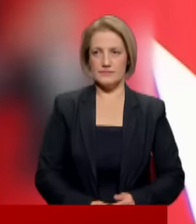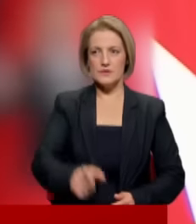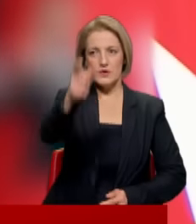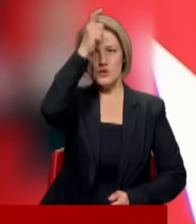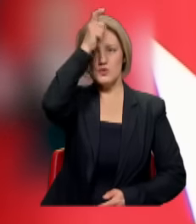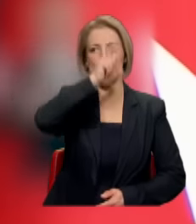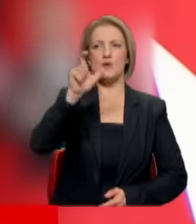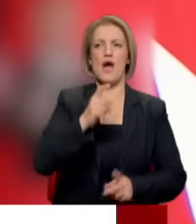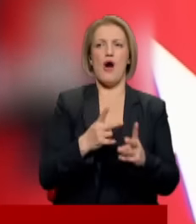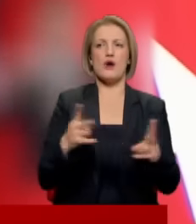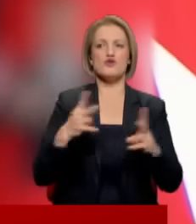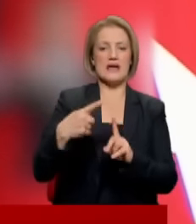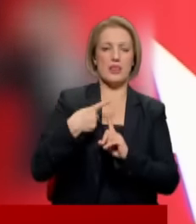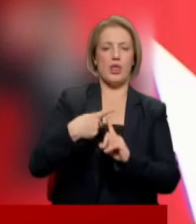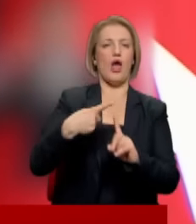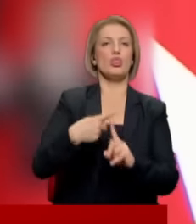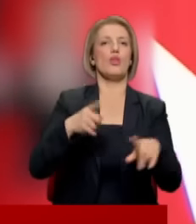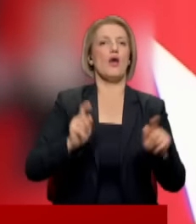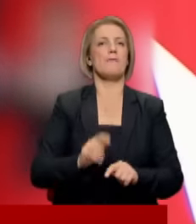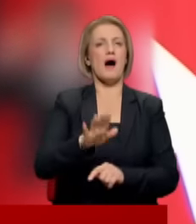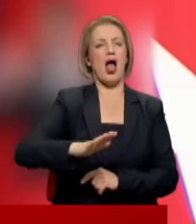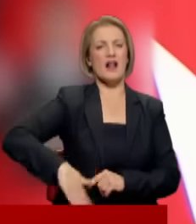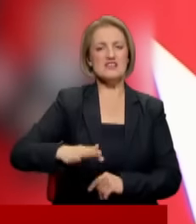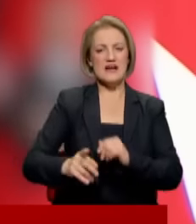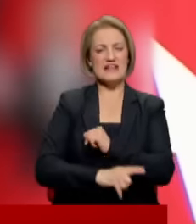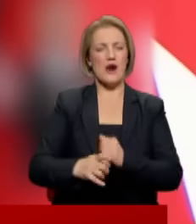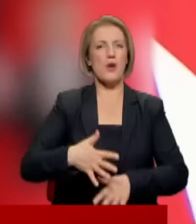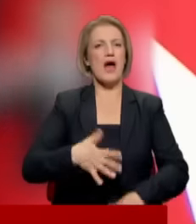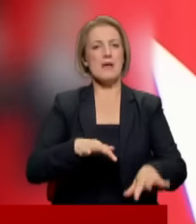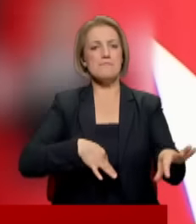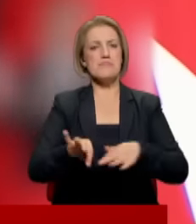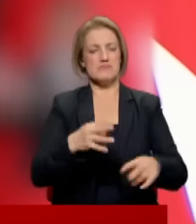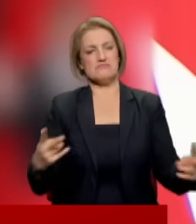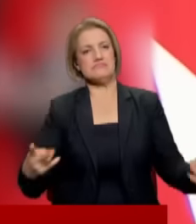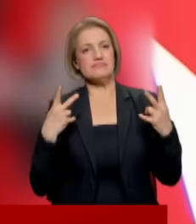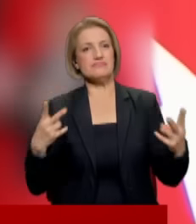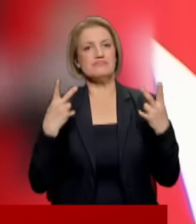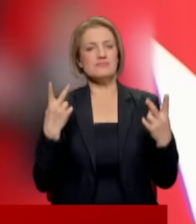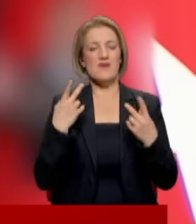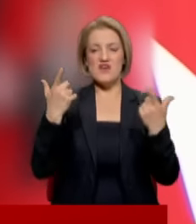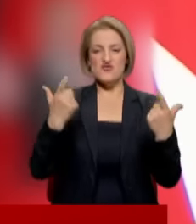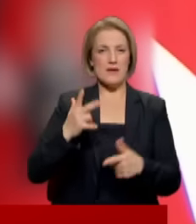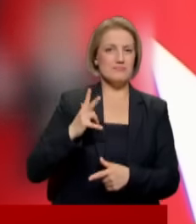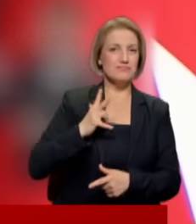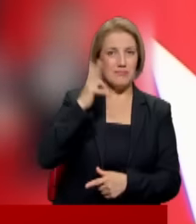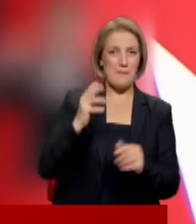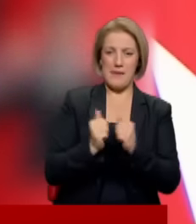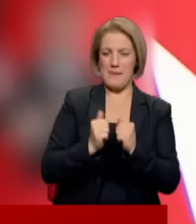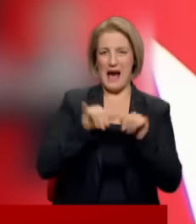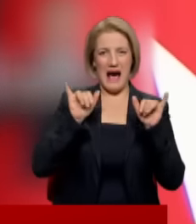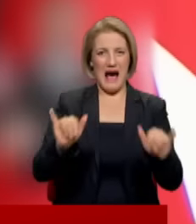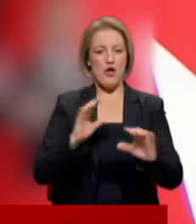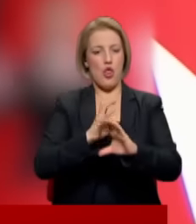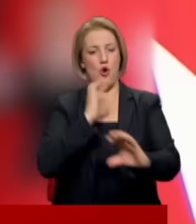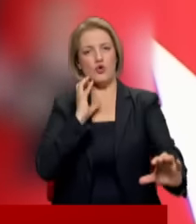Türkiye'yi açıkça tehdit edenlerle alçak terör eylemlerini övenlerle ve şehir eşkiyaları yla aynı